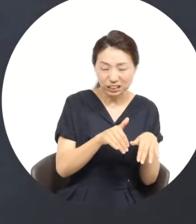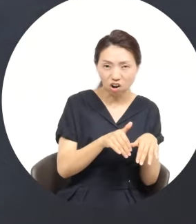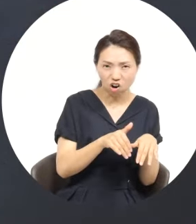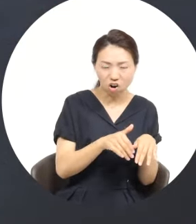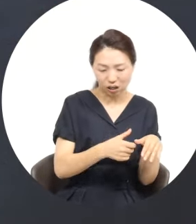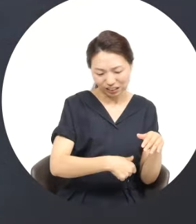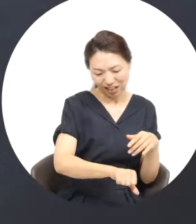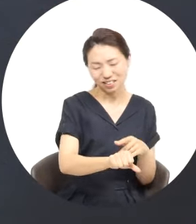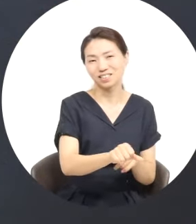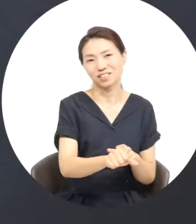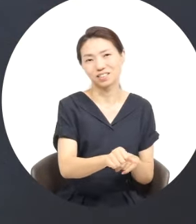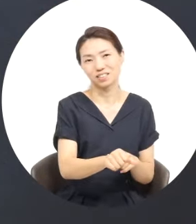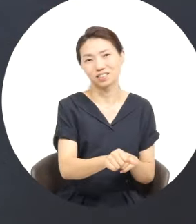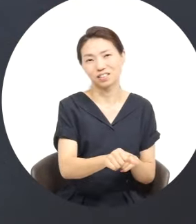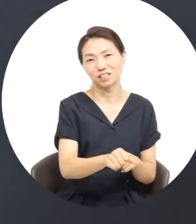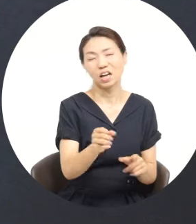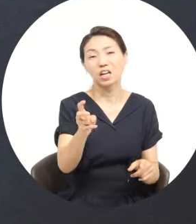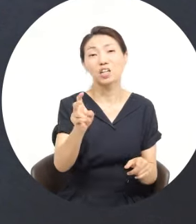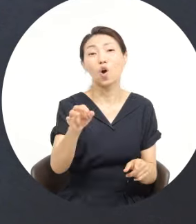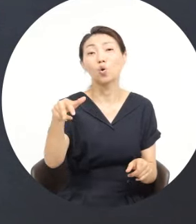혈통적으로 저건